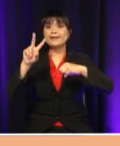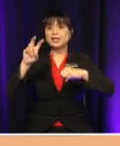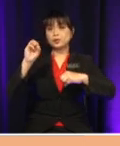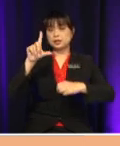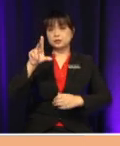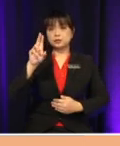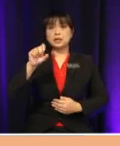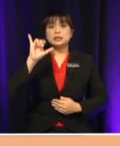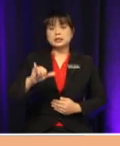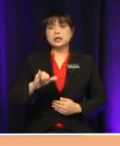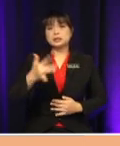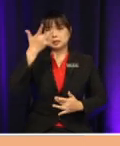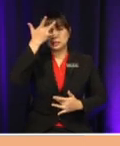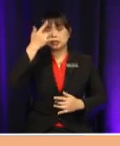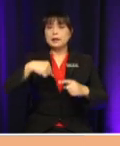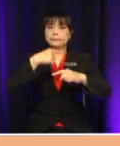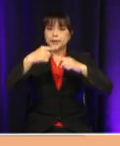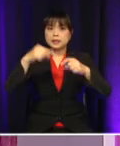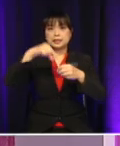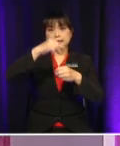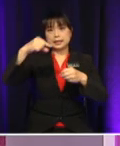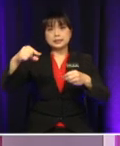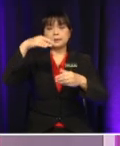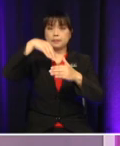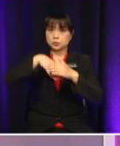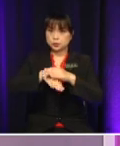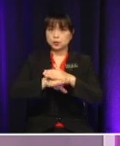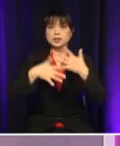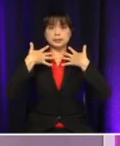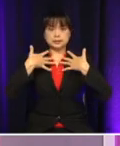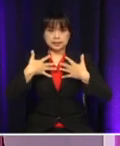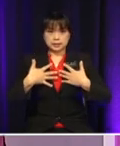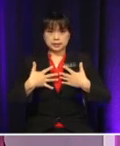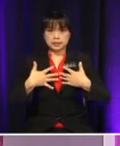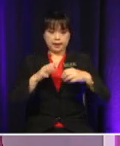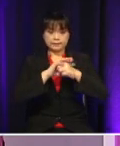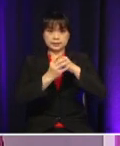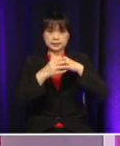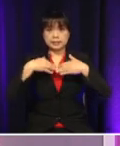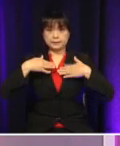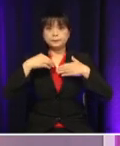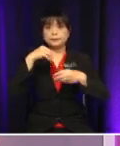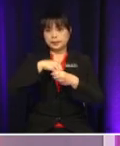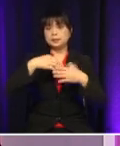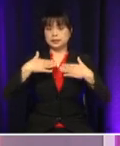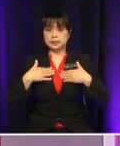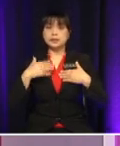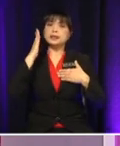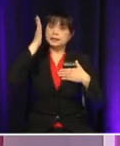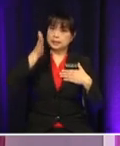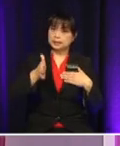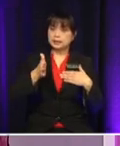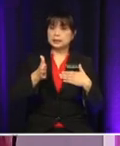kekenyalan apabila gas masuk sebenarnya El Wilis ini akan mengembang untuk ecomoded atau